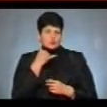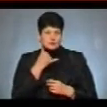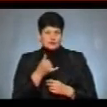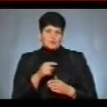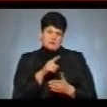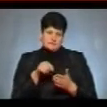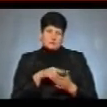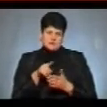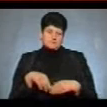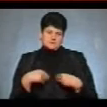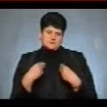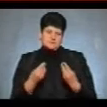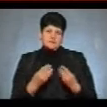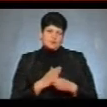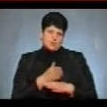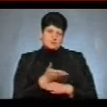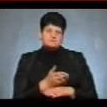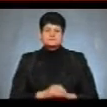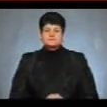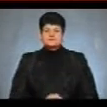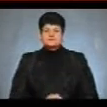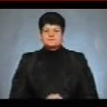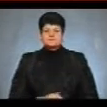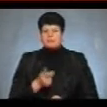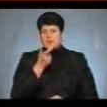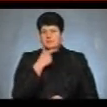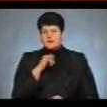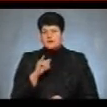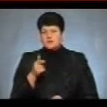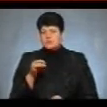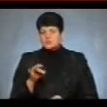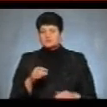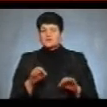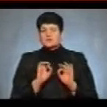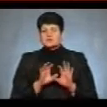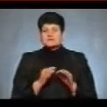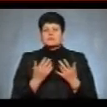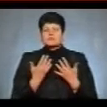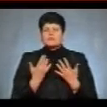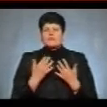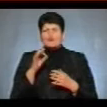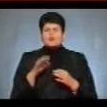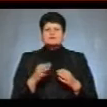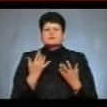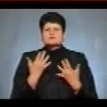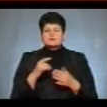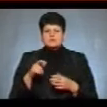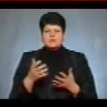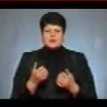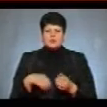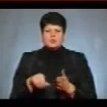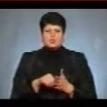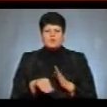ставте свої запитання нашим гостям. Отже, пане Ігоре, розкажіть про те, скільки у відсотках громадян взяли участь